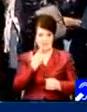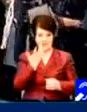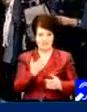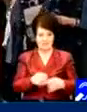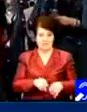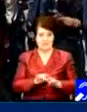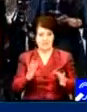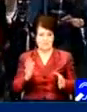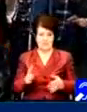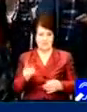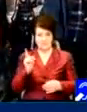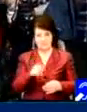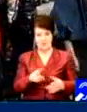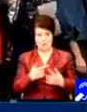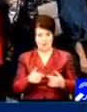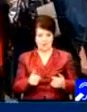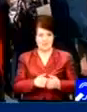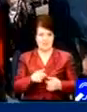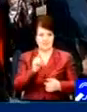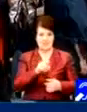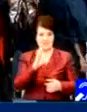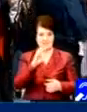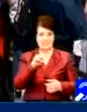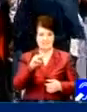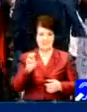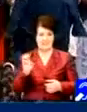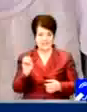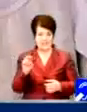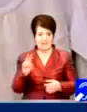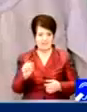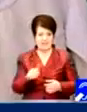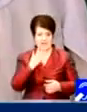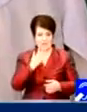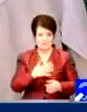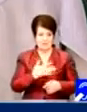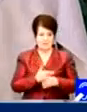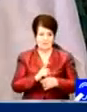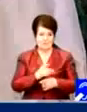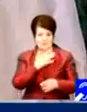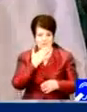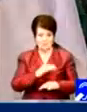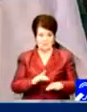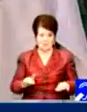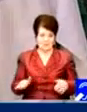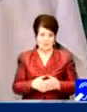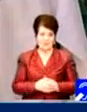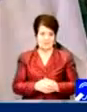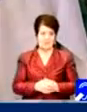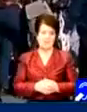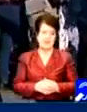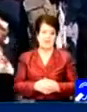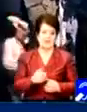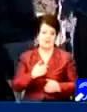asemenea eveniment, dar mai ales cele organizate de Stella, pentru că ea chiar iubește foarte mult micuții de la SOS Autism. Mi-am